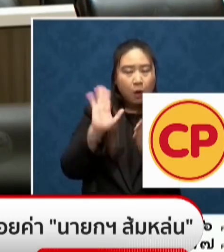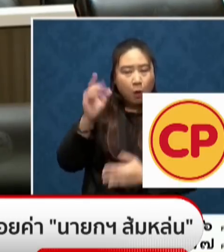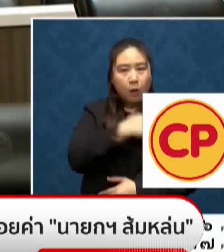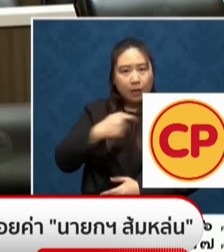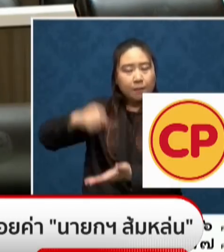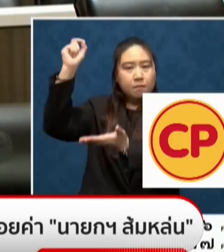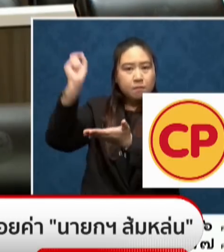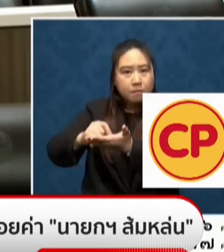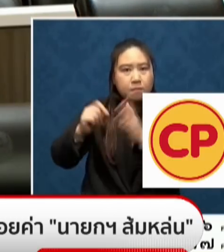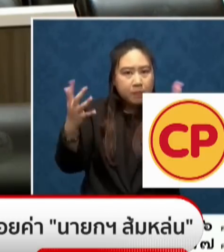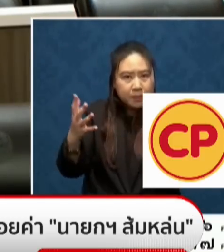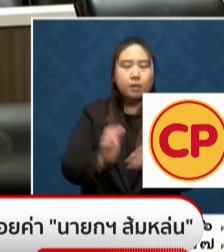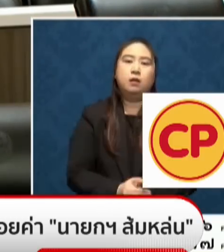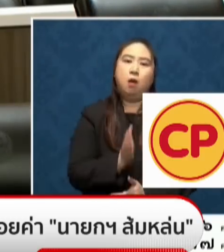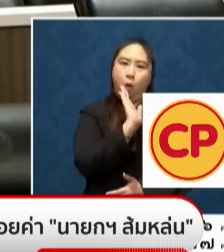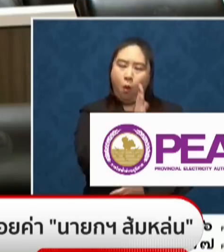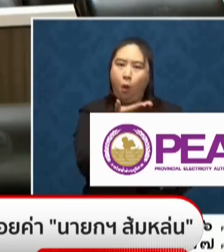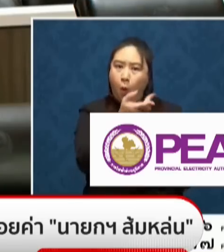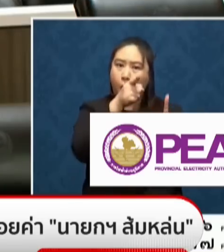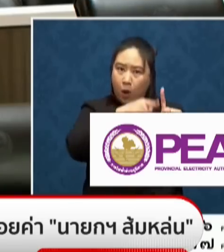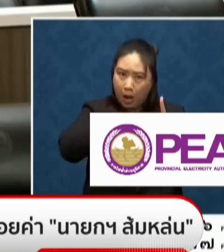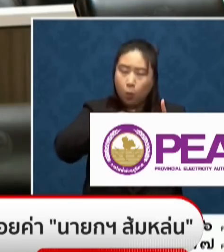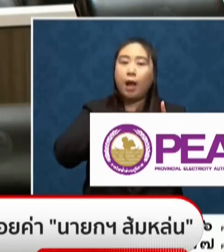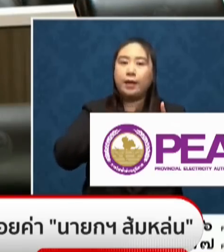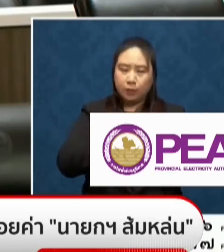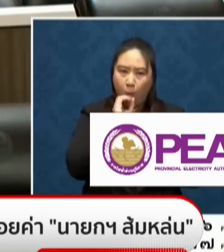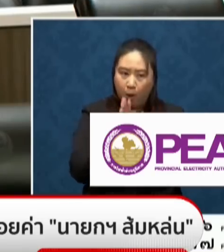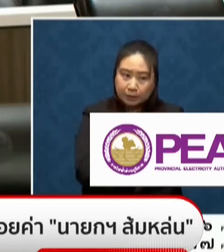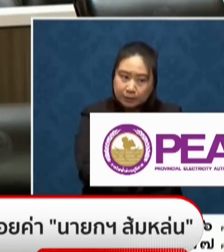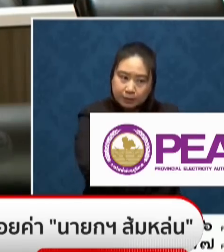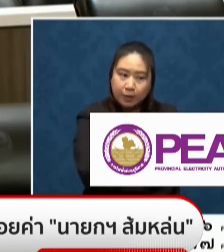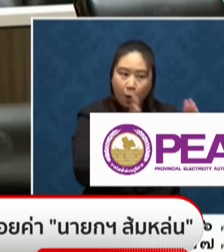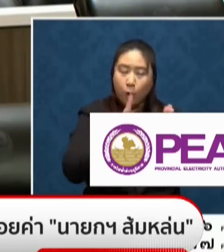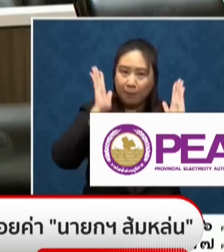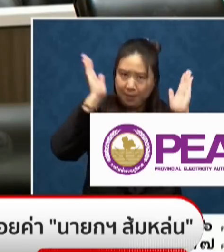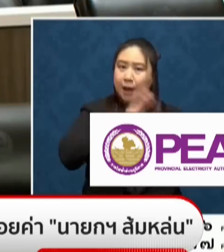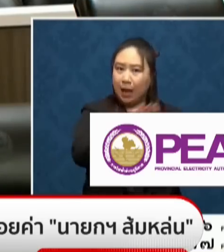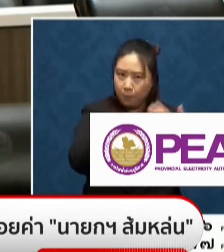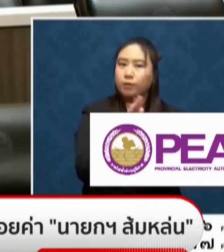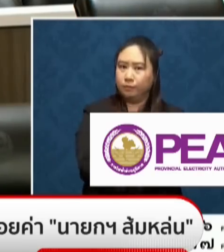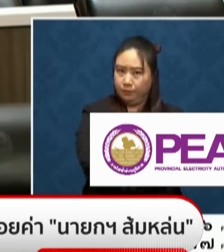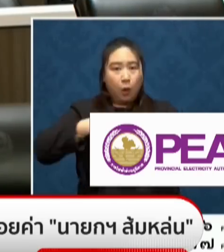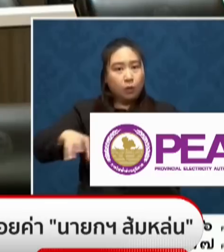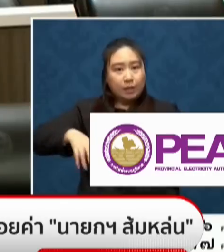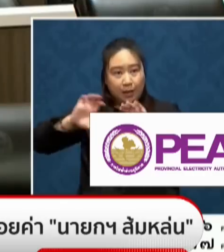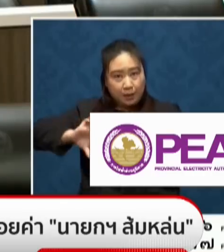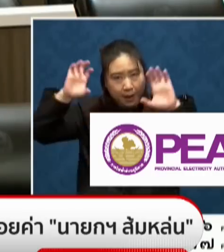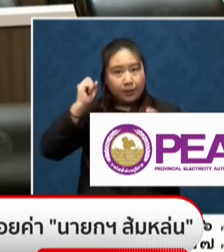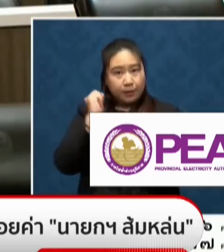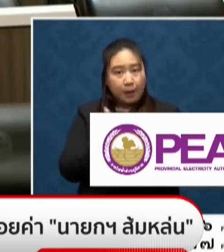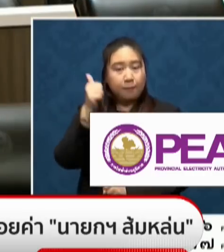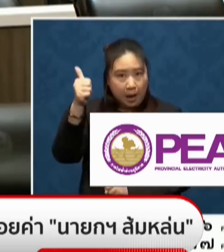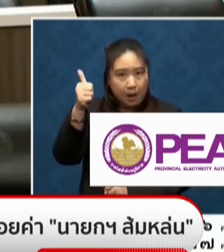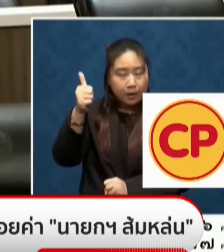ได้รับการโปรดเกล้าดังนั้นขอให้ถอนคำพูดเพราะทำให้เกิดความเสียหายกับนายกรัฐมนตรีที่ยังไม่ได้เริ่มปฏิบัติหน้า